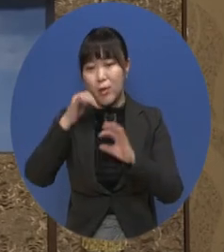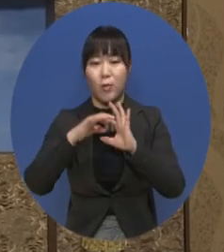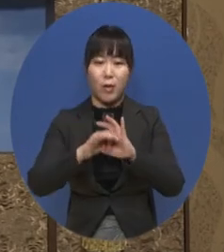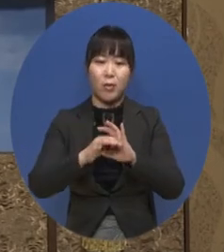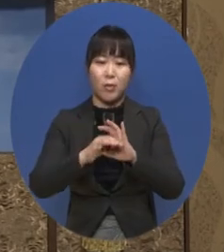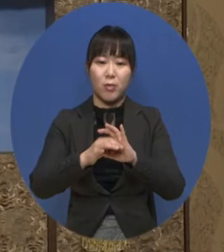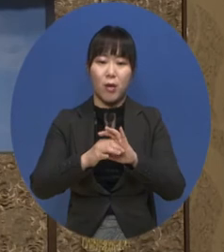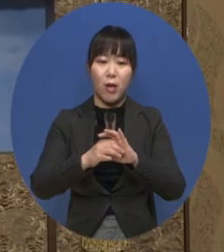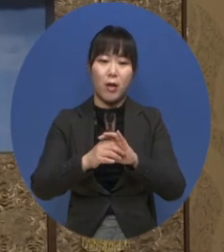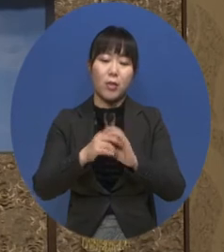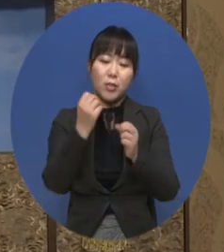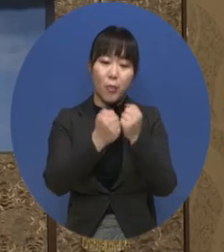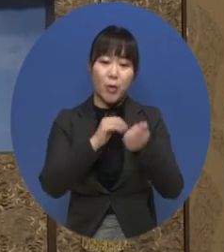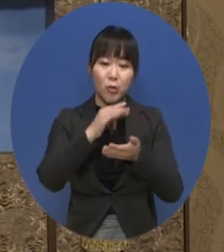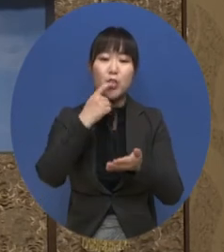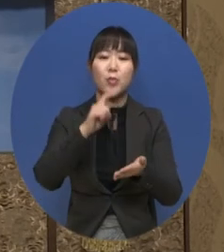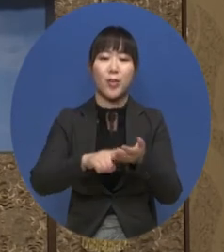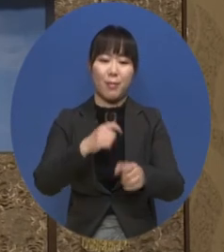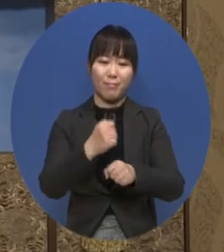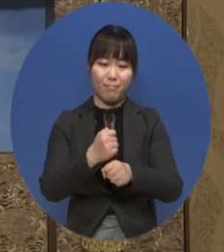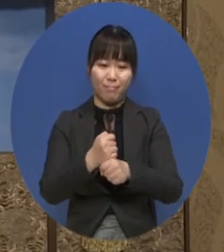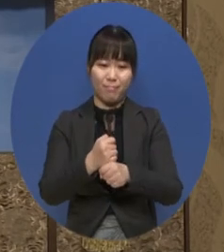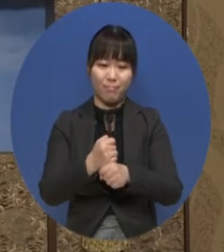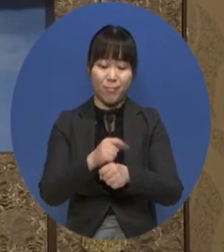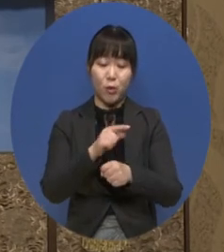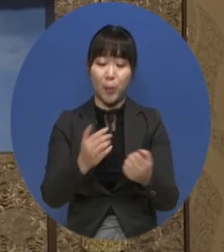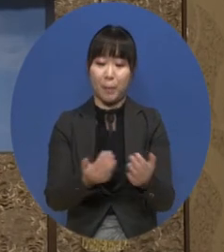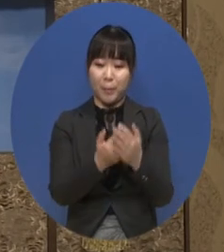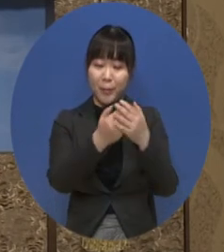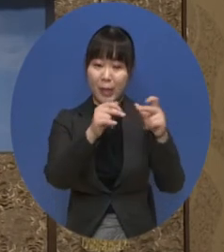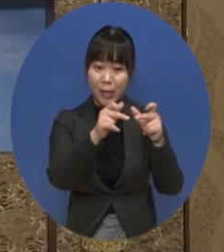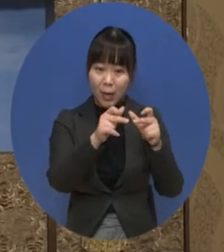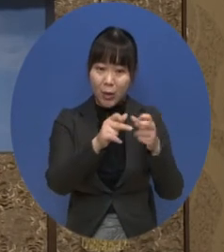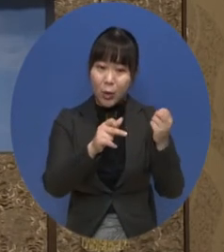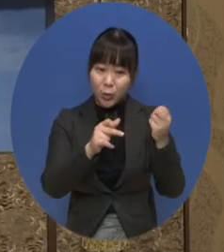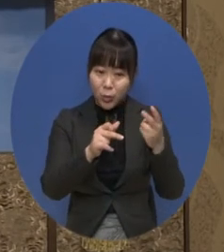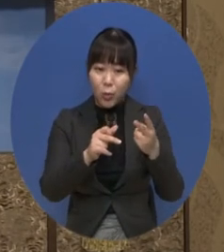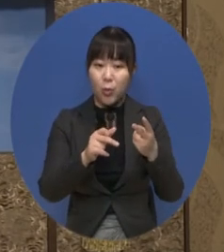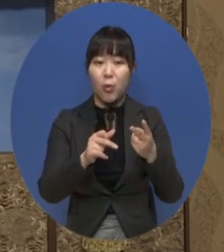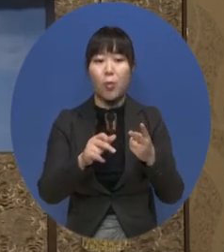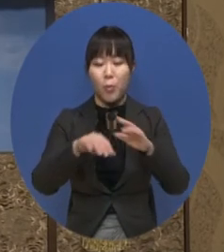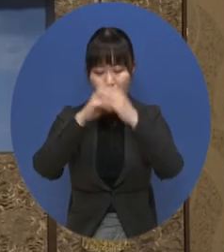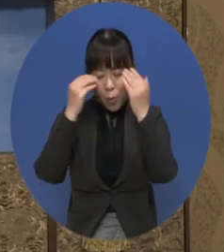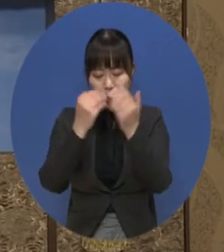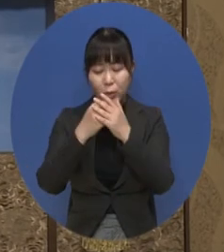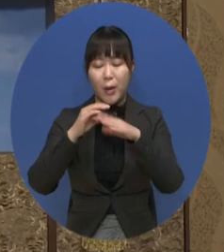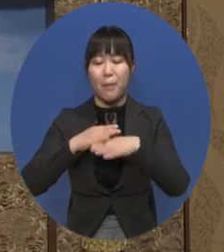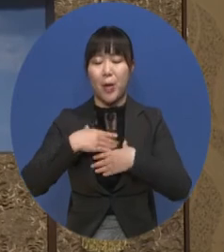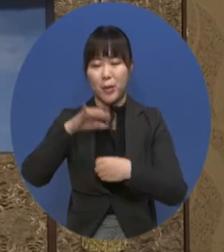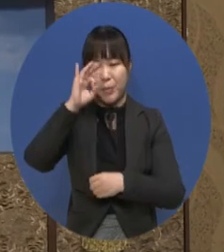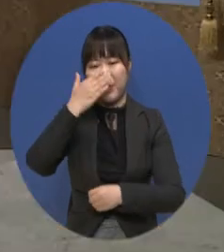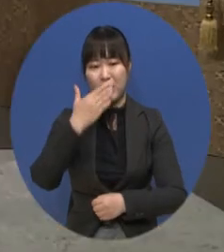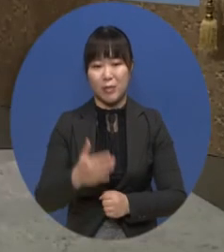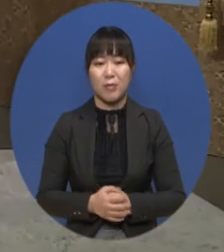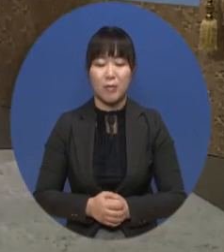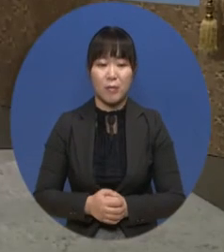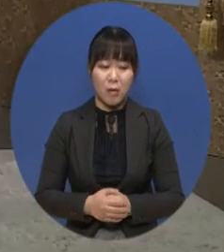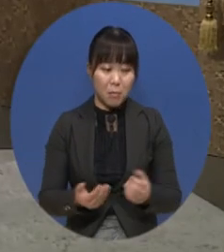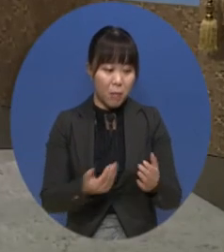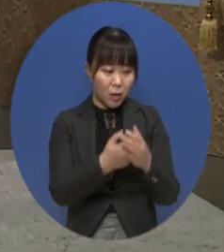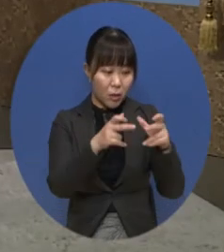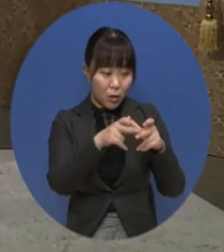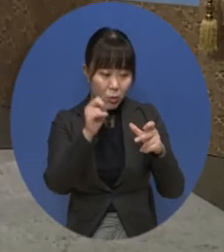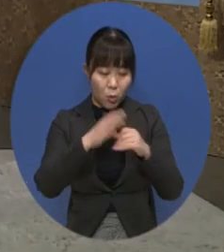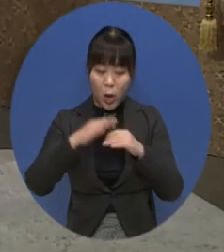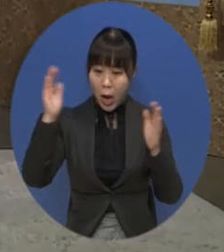쉽게 알려주는 거를 제가 만들었어요. 근데 그것도 이제 발달장애뿐만 아니라 모두가 그러니까. 편하게 볼 수 있다. 네. 그러니까 발달장애뿐만 아니라